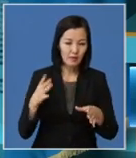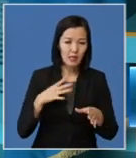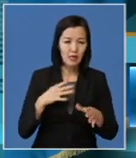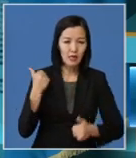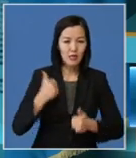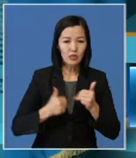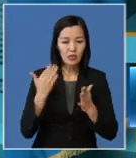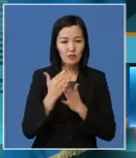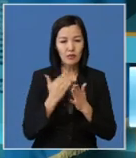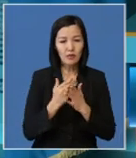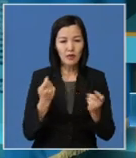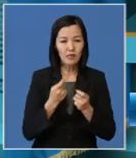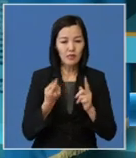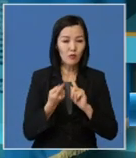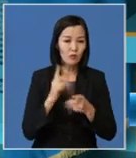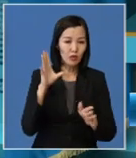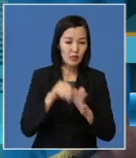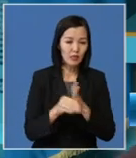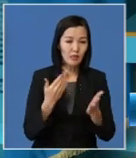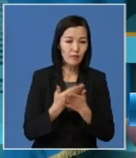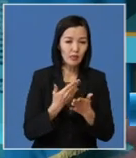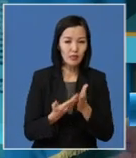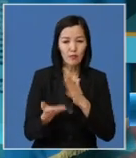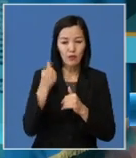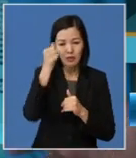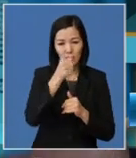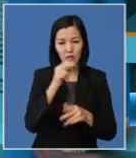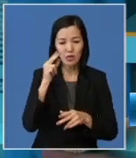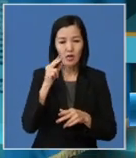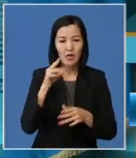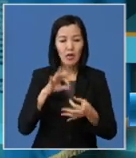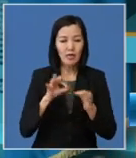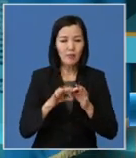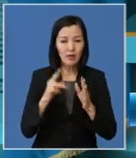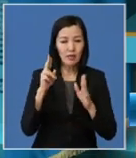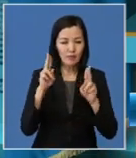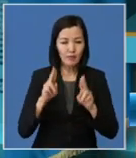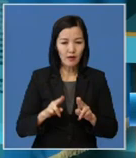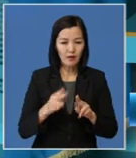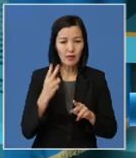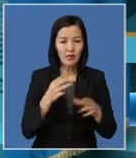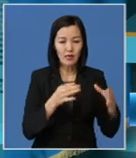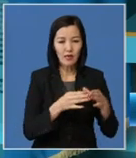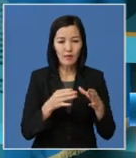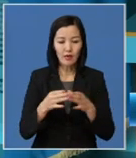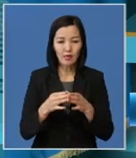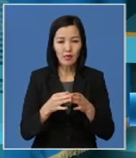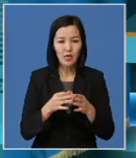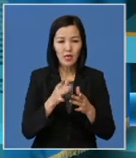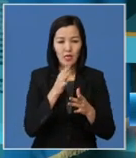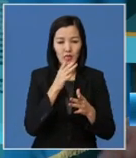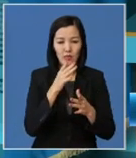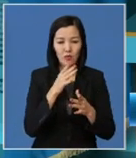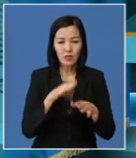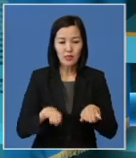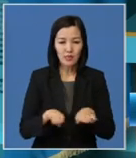жарыс бағдарламасына аздаған өзгеріс енгіздік. Мәселен, былтыр жарыс олимпиадалық жүйе бойынша өтті. Яғни екі команда негізгі уақытта тең